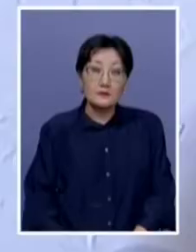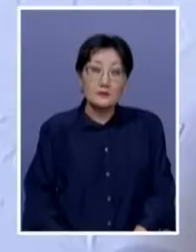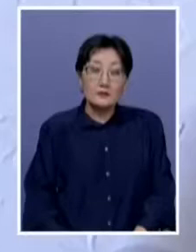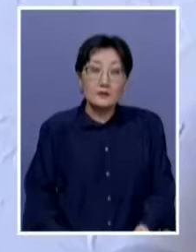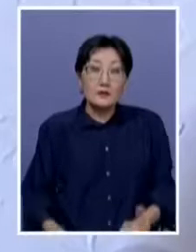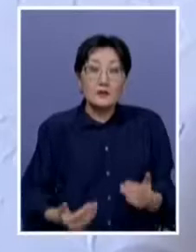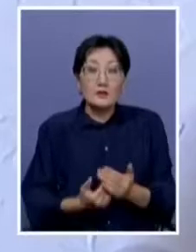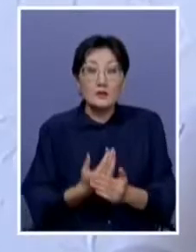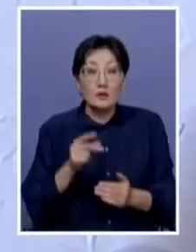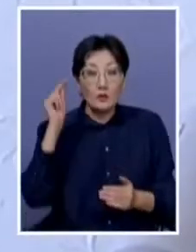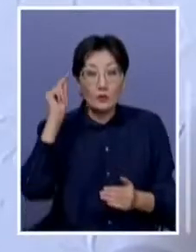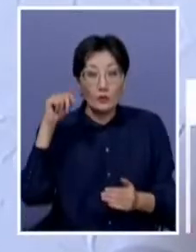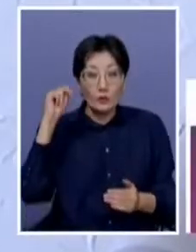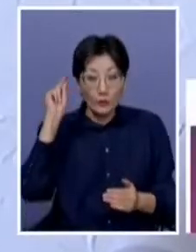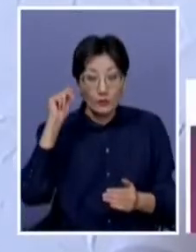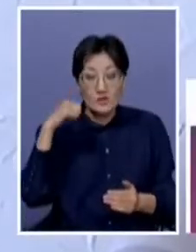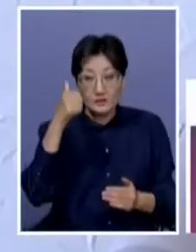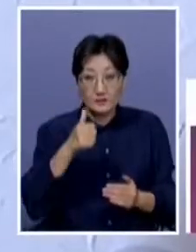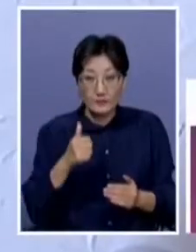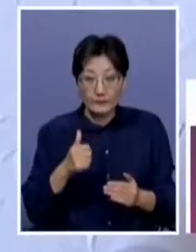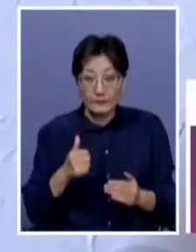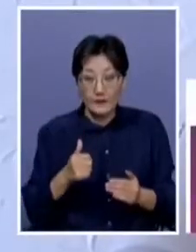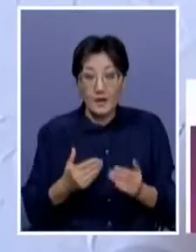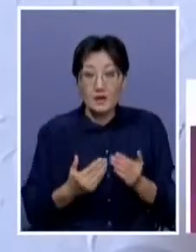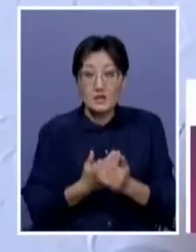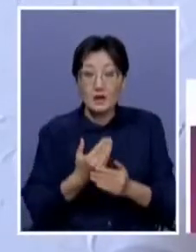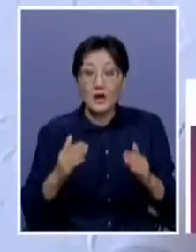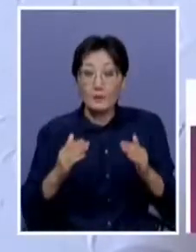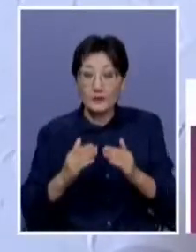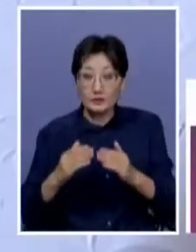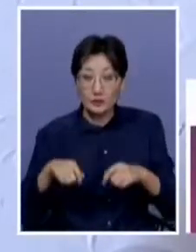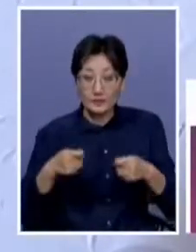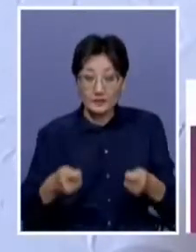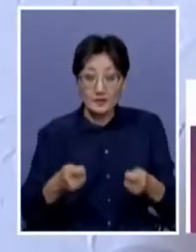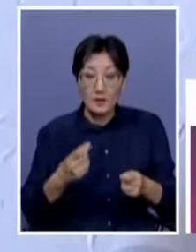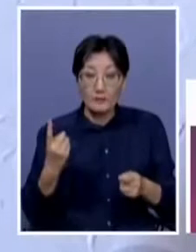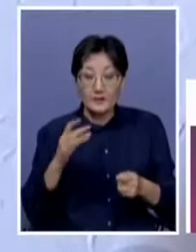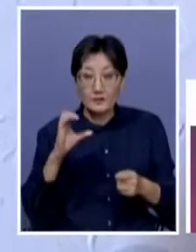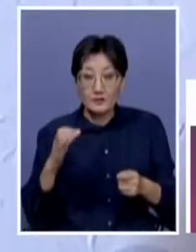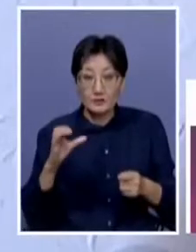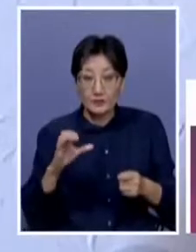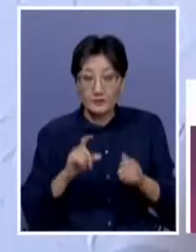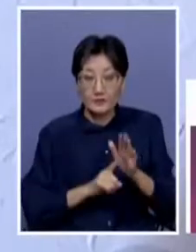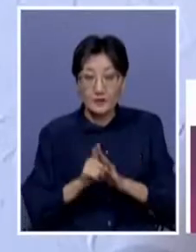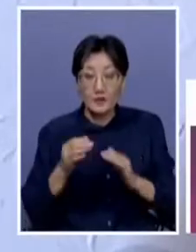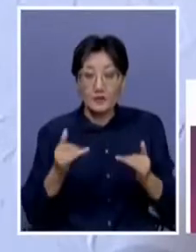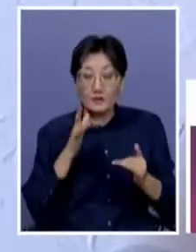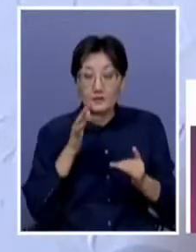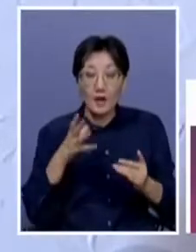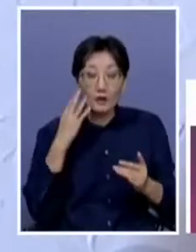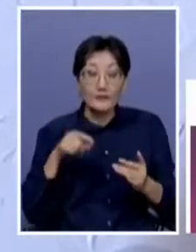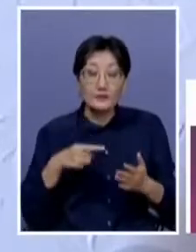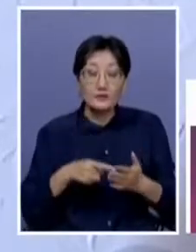Жаңа оқу жылында қаламыздың орта білім беру ұйымдарының желісіне жаңа объектілер қосылады. Бірінші қыркүйектен бастап, қазіргі таңда Алматы